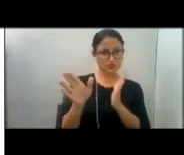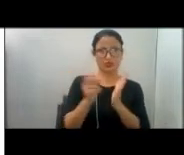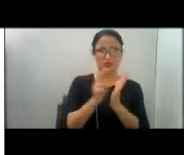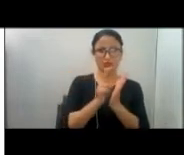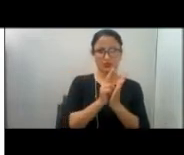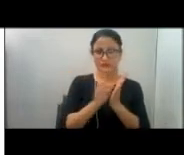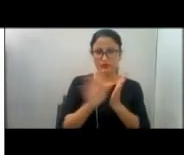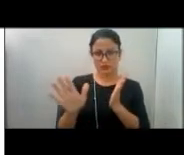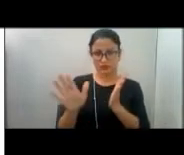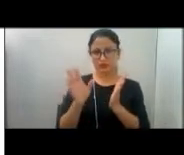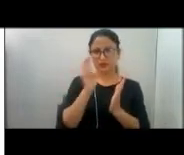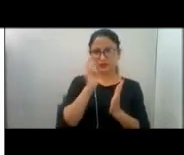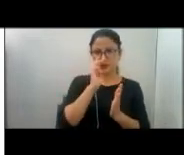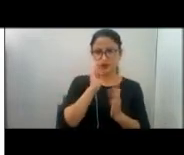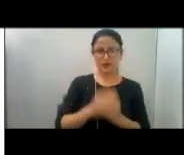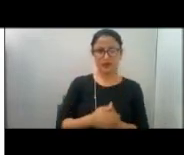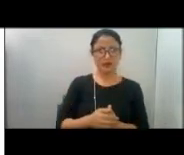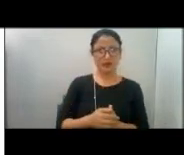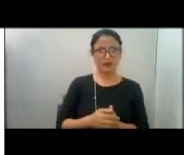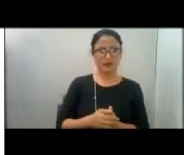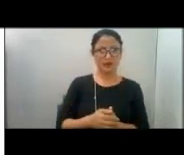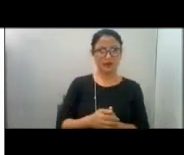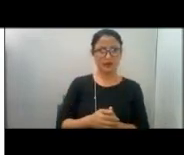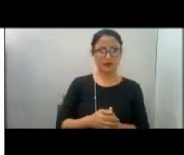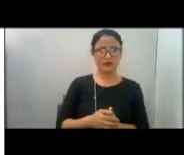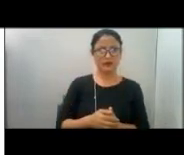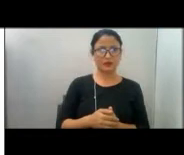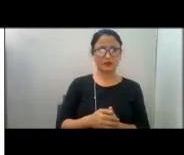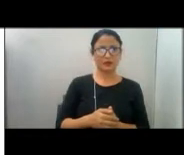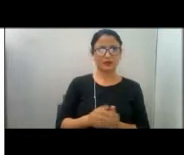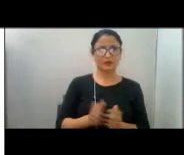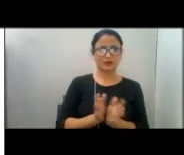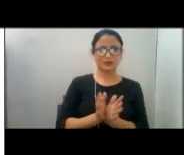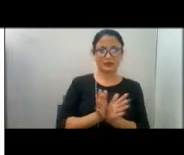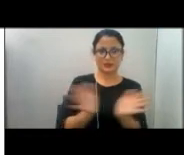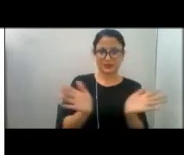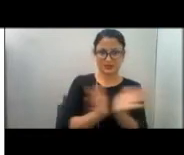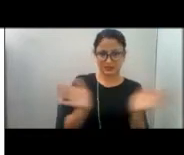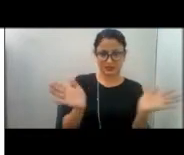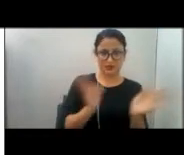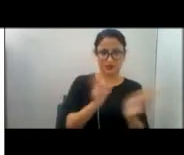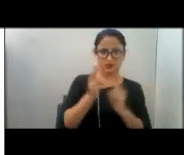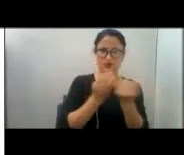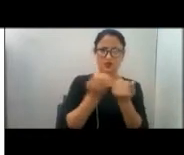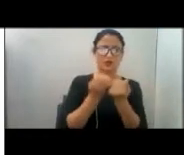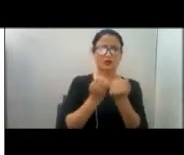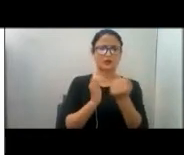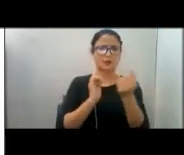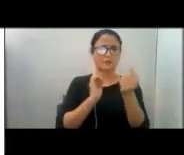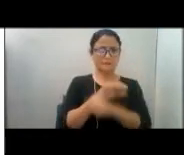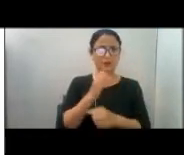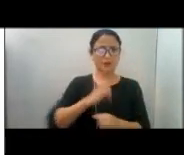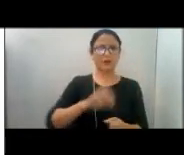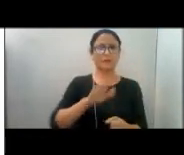रिजल्टको हैसियतमा चाहिँ एथनिसिटीको जात जातिको कुरा गर्दाखेरि सबभन्दा धेरै सर्भाइभर चाहिँ